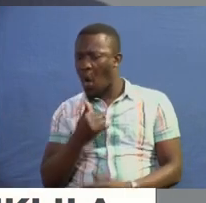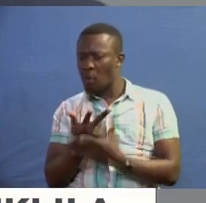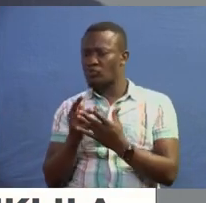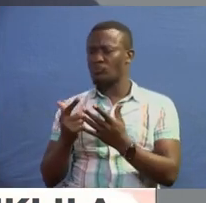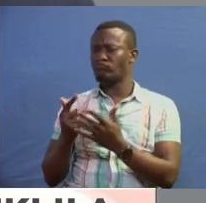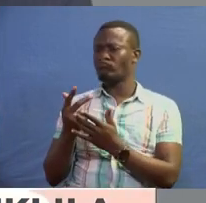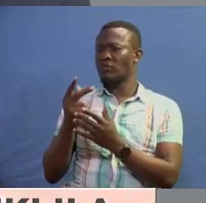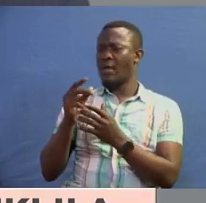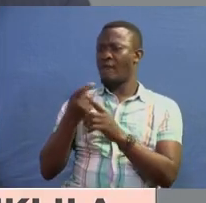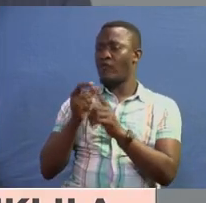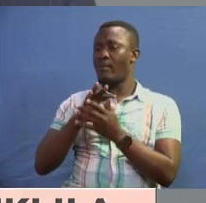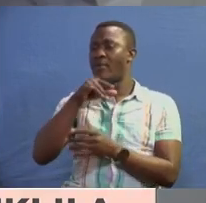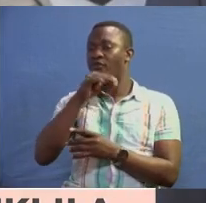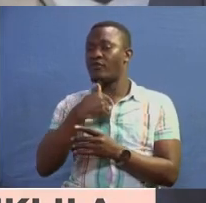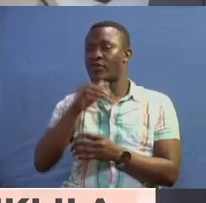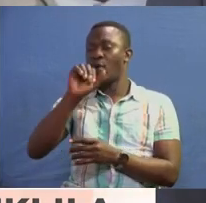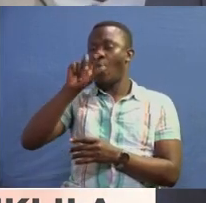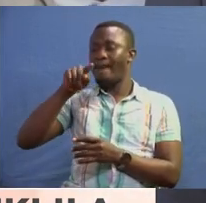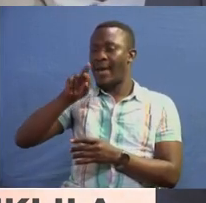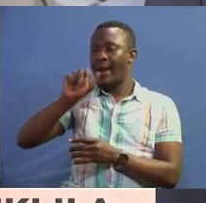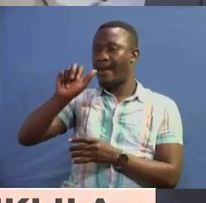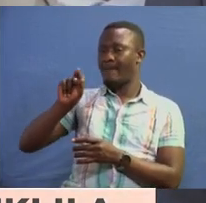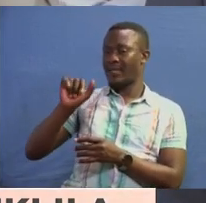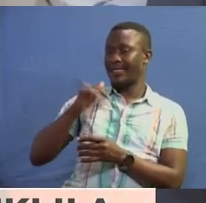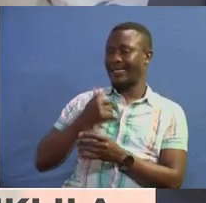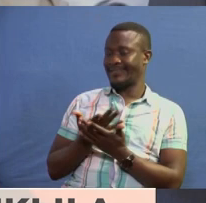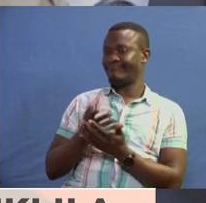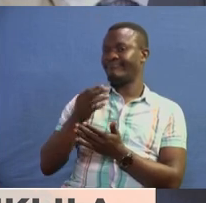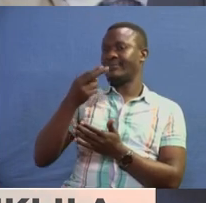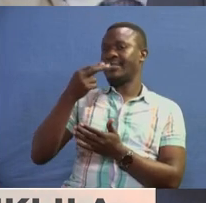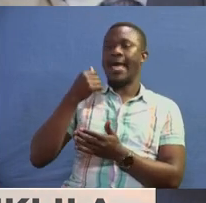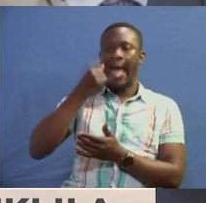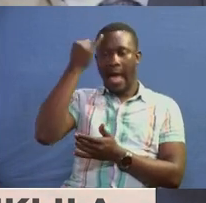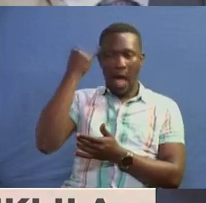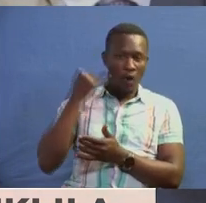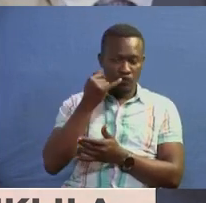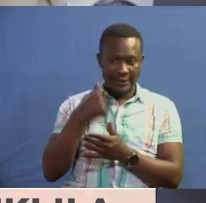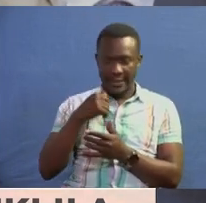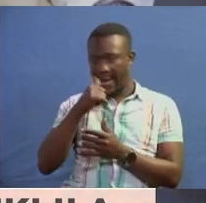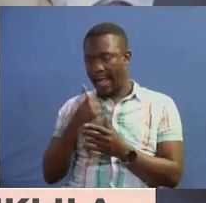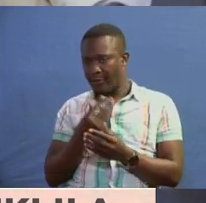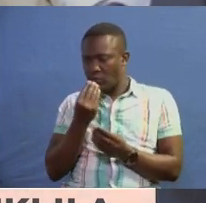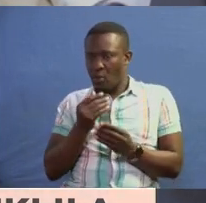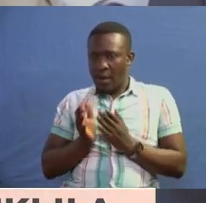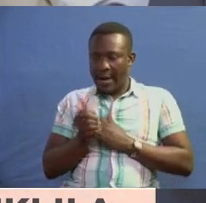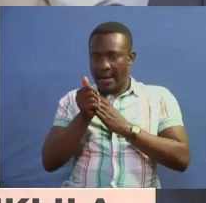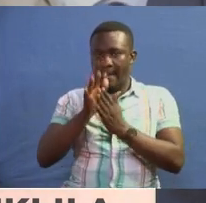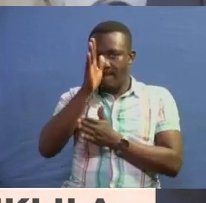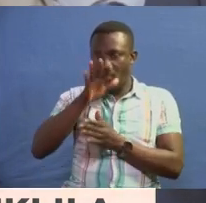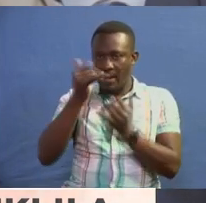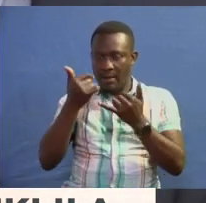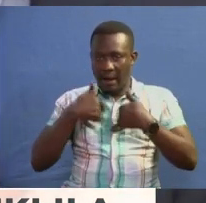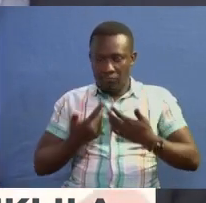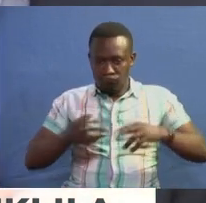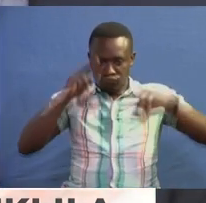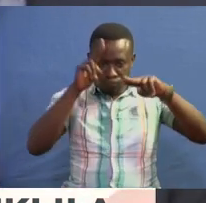wawili wa Raila katika chama cha Chungwa Wycliffe Oparanya na Hassan Joho, pamoja na kiongozi wa wachache bungeni Opiyo Wandayi, sasa